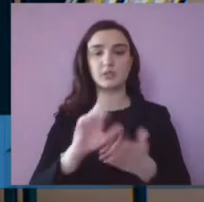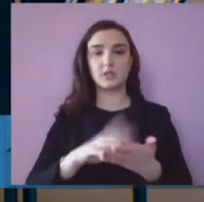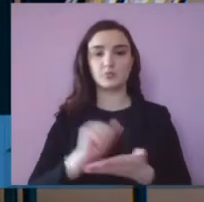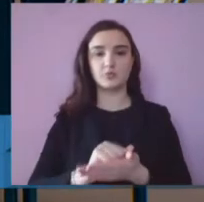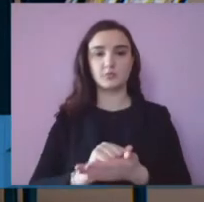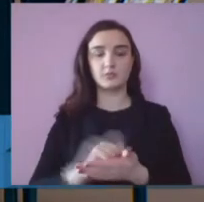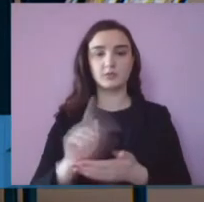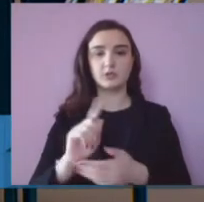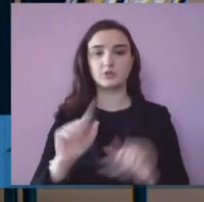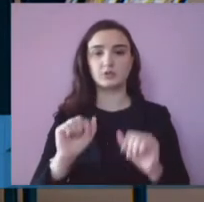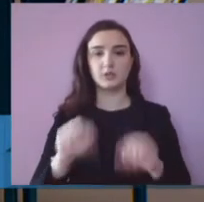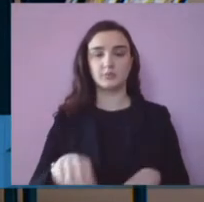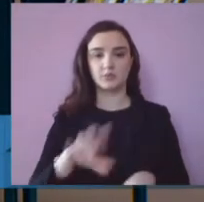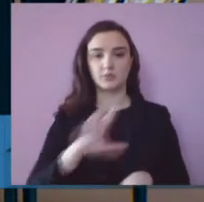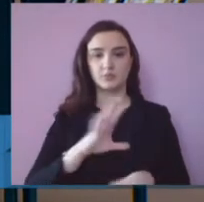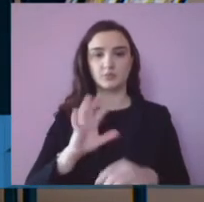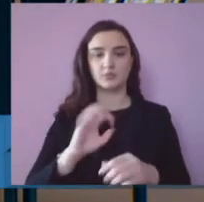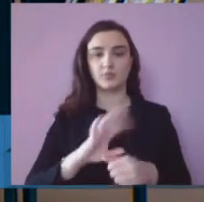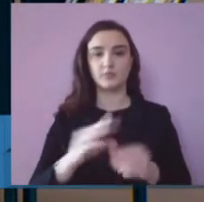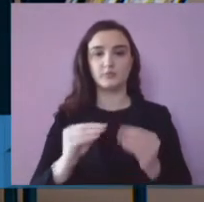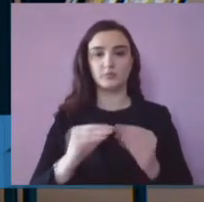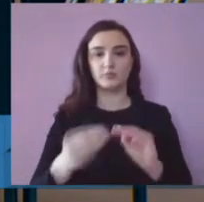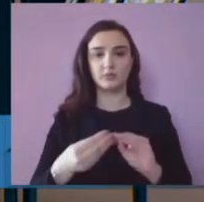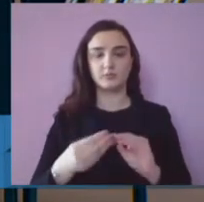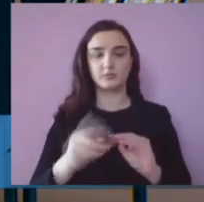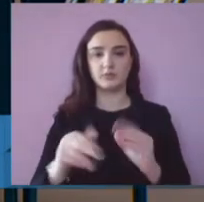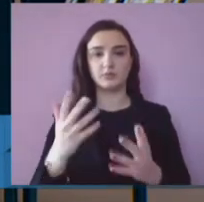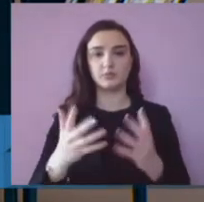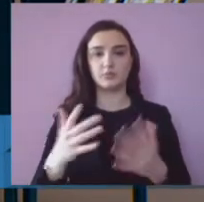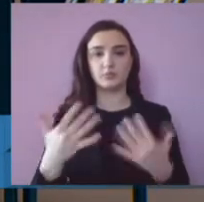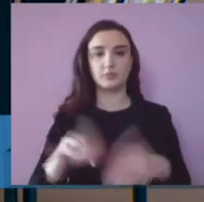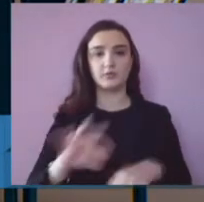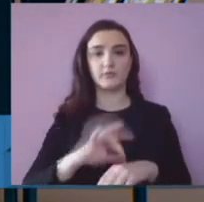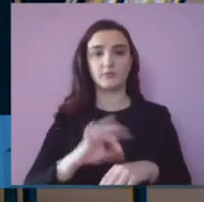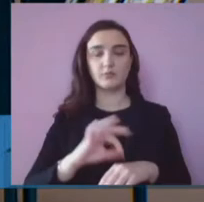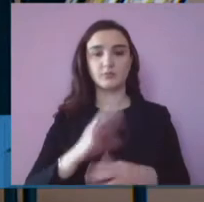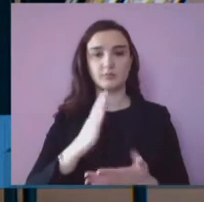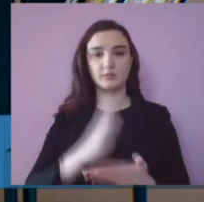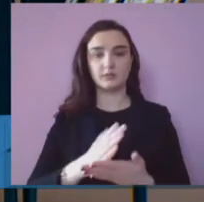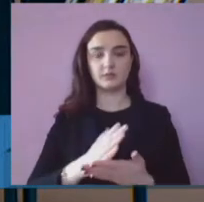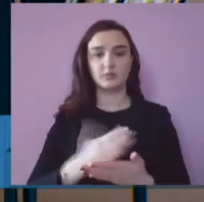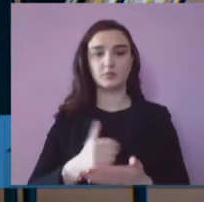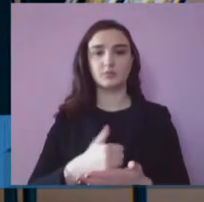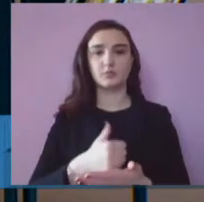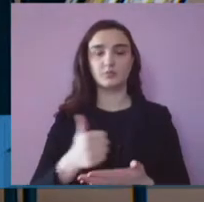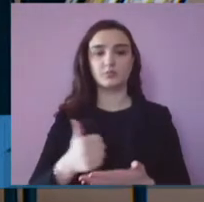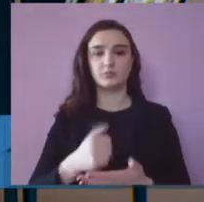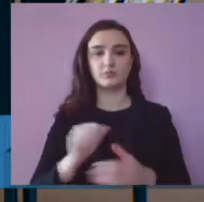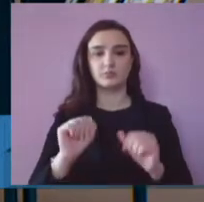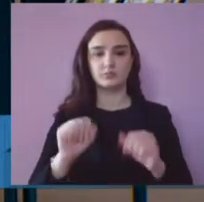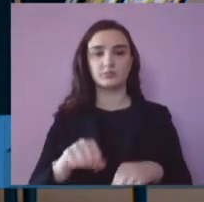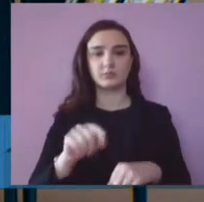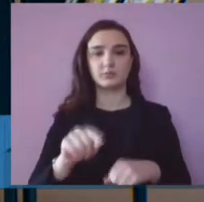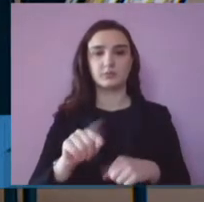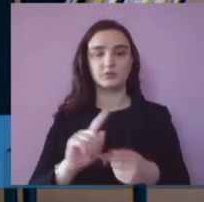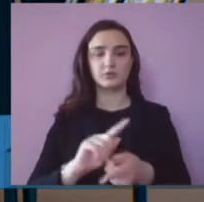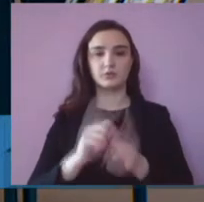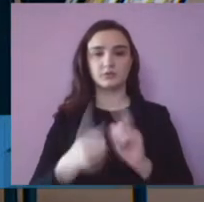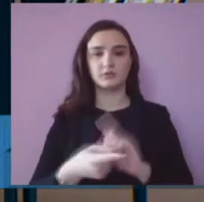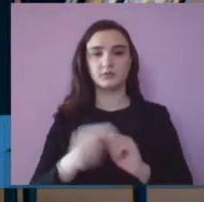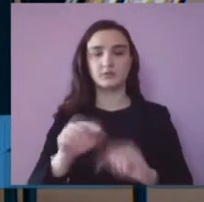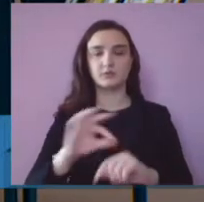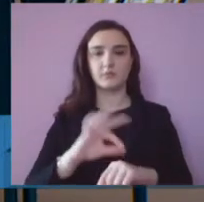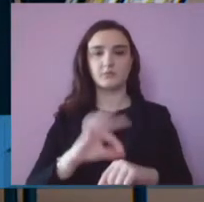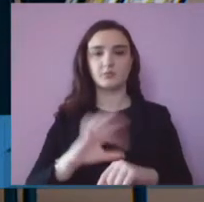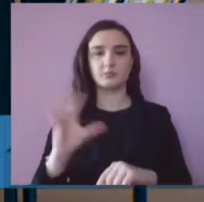შეიძლება შექმნას COVID-მა პრობლემა და თუ კი უკვე ავადმყოფობა არის, როგორ შეიძლება შეცვალოს აი ამ ავადმყოფობის მიმდინარეობა